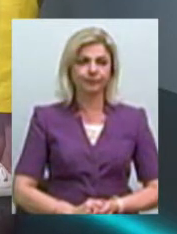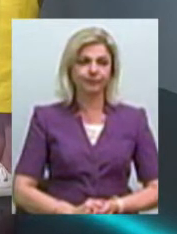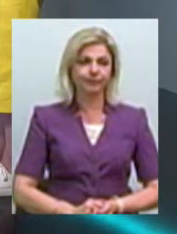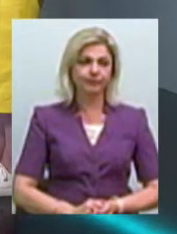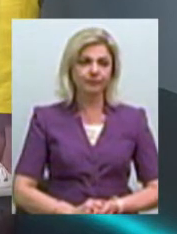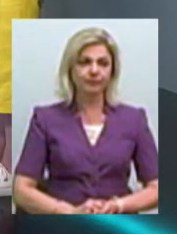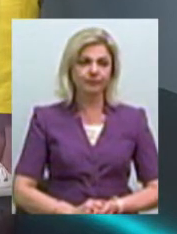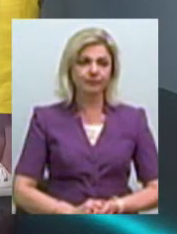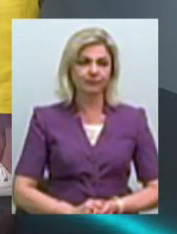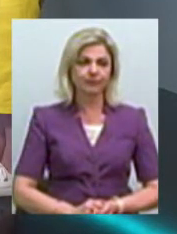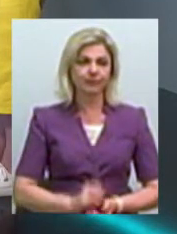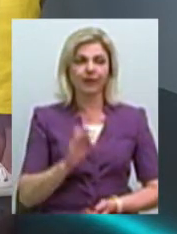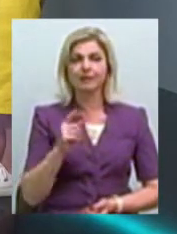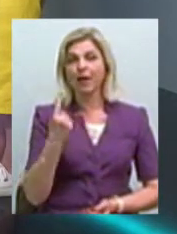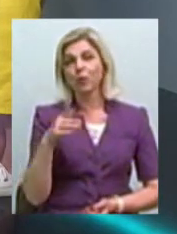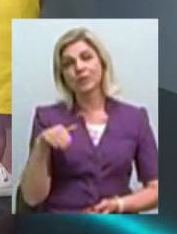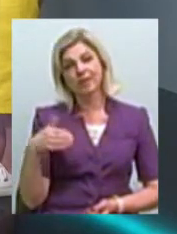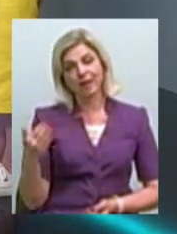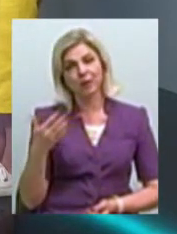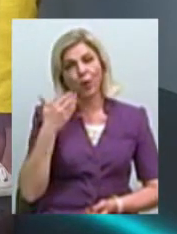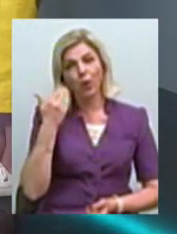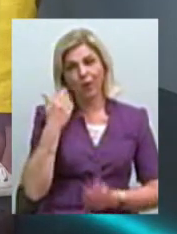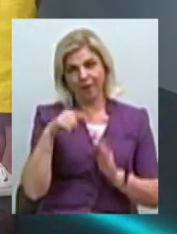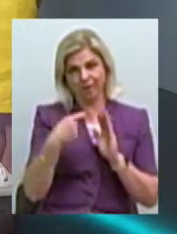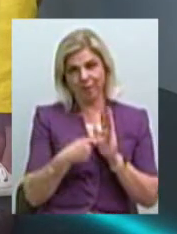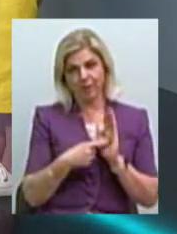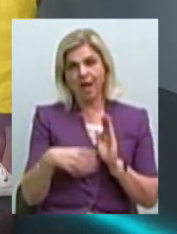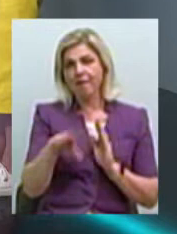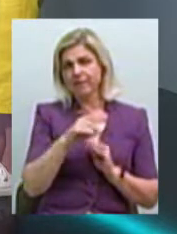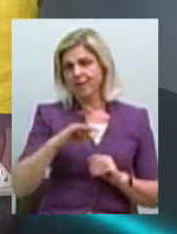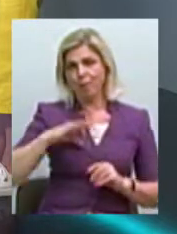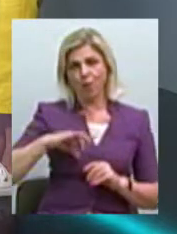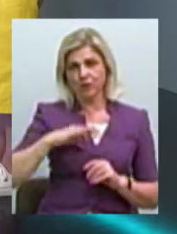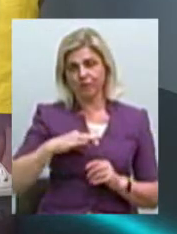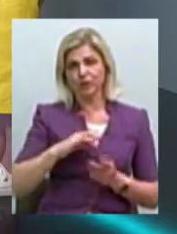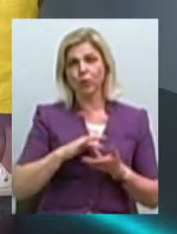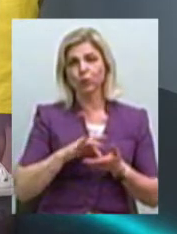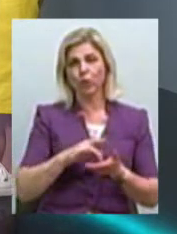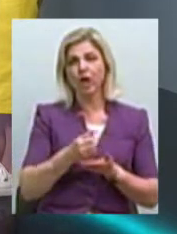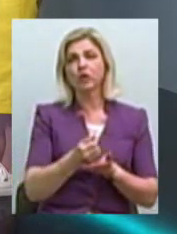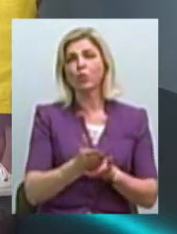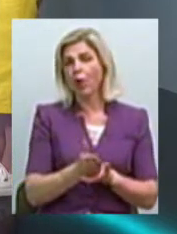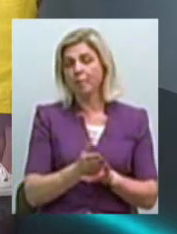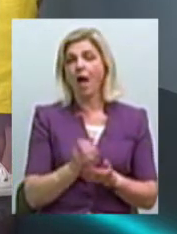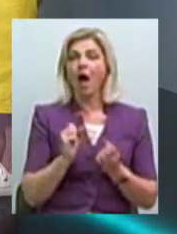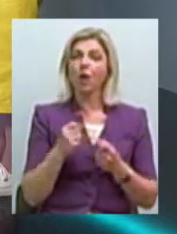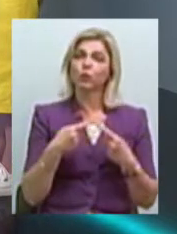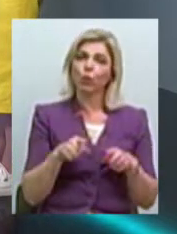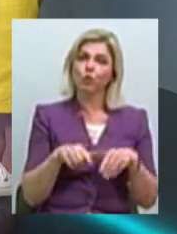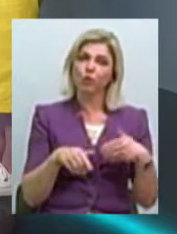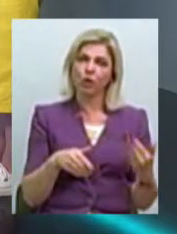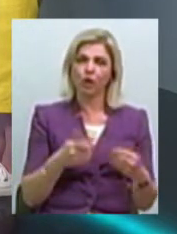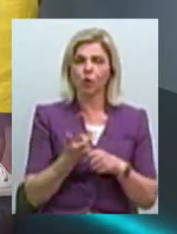С одной стороны, легкий вопрос. Все мы пользуемся туристическими услугами и услугами гидов. А с другой стороны, это